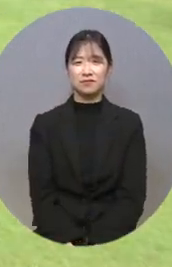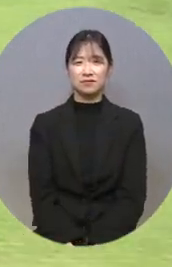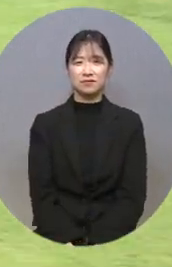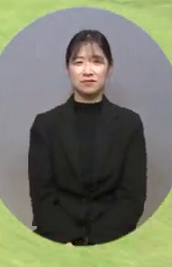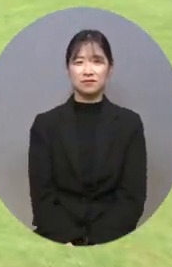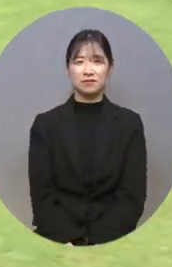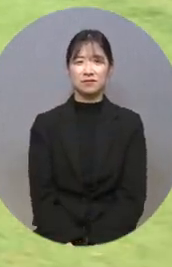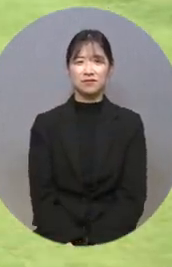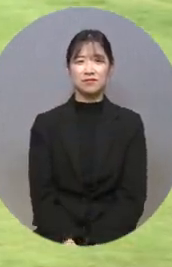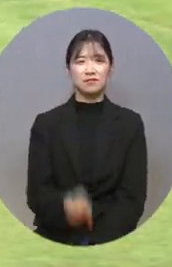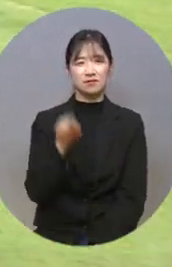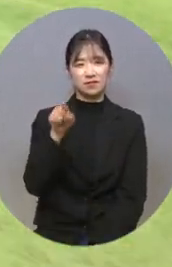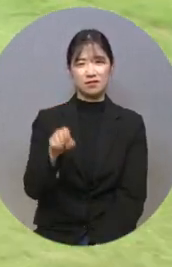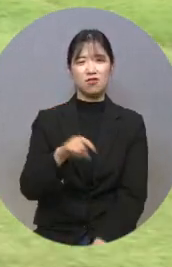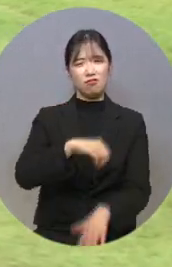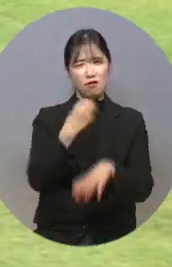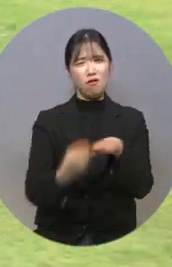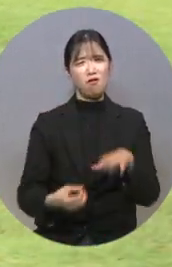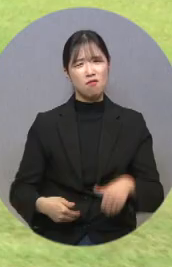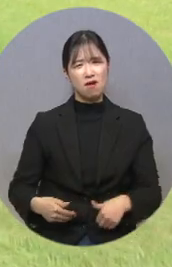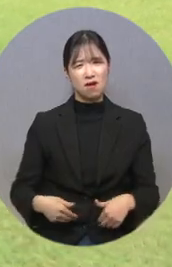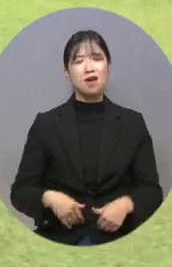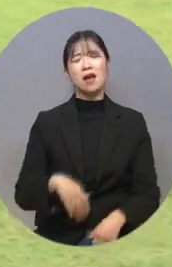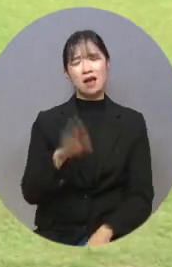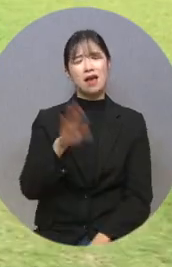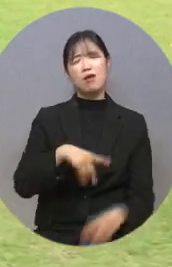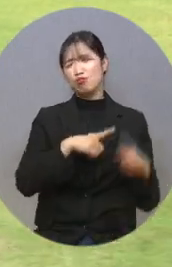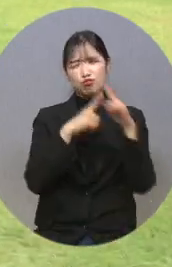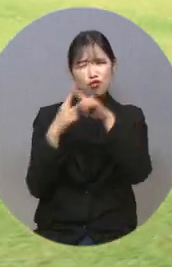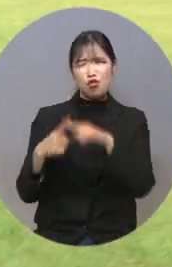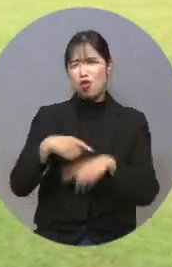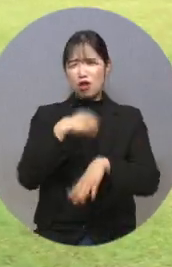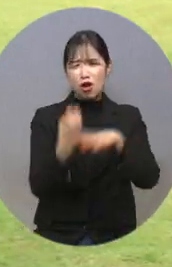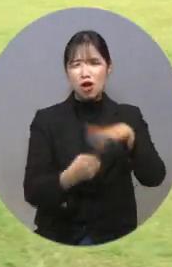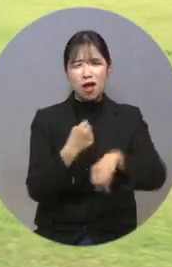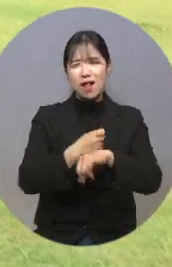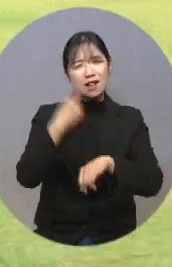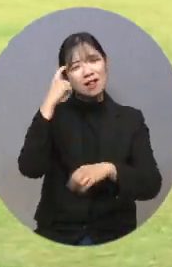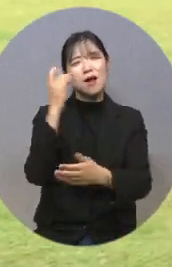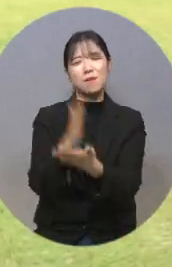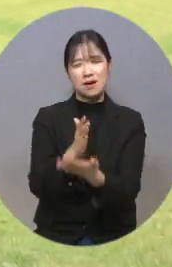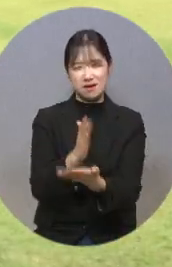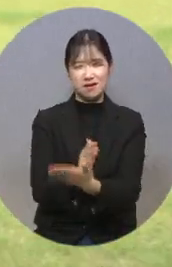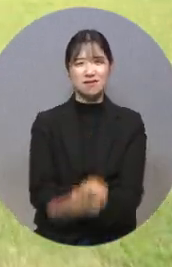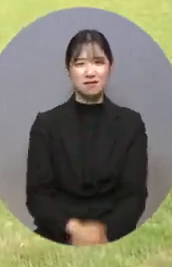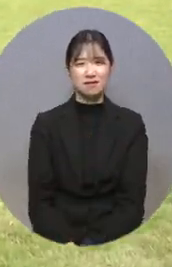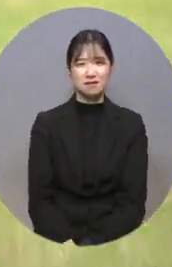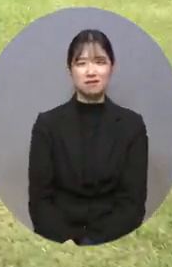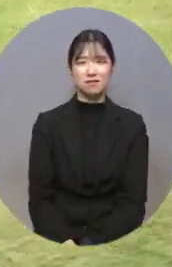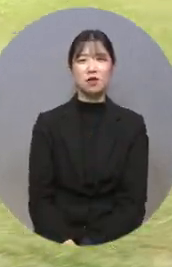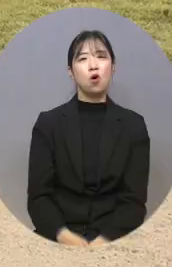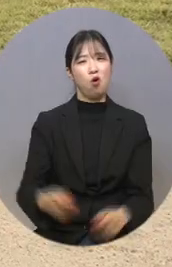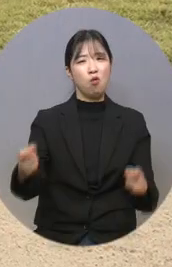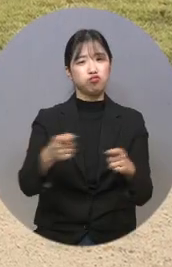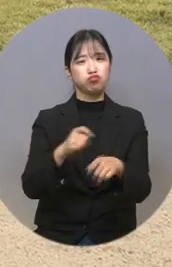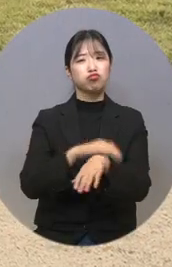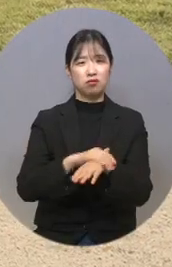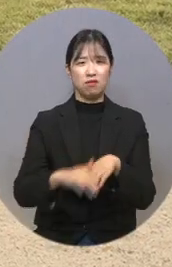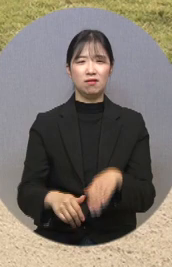이거를 넣어야. 아, 무조건 넣는다고 생각하지 말고. 오, 그냥. 너무 잘 붙였다. 아, 근데 조금 컸어.